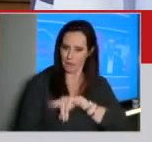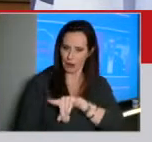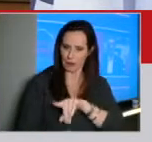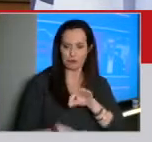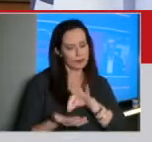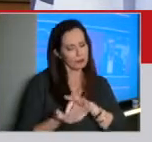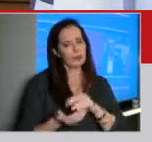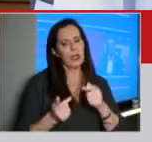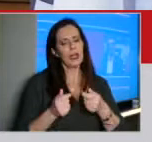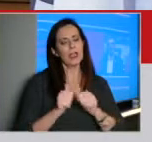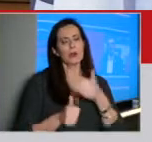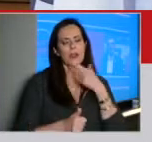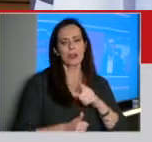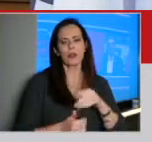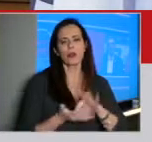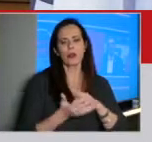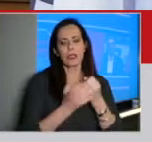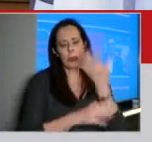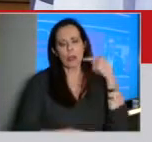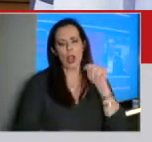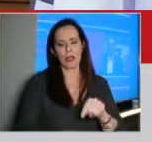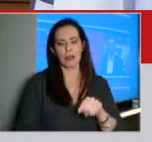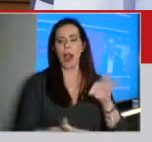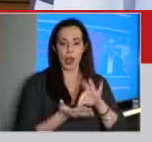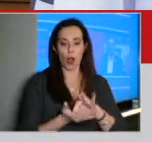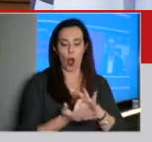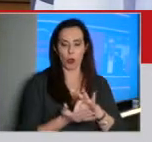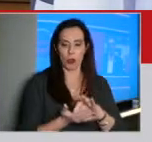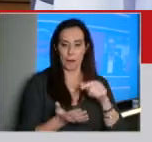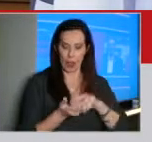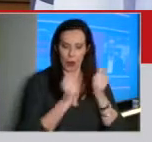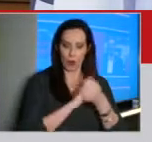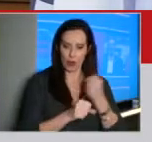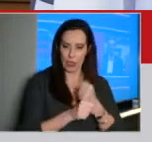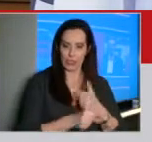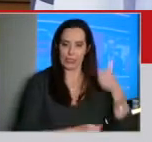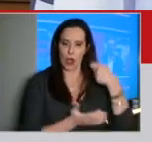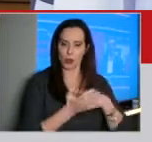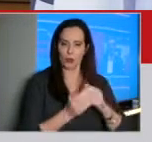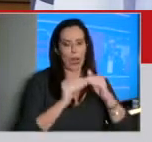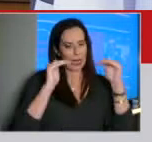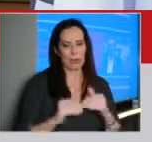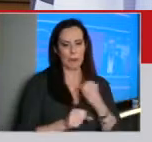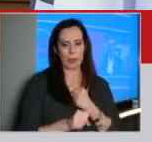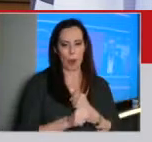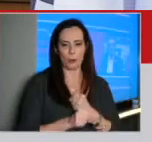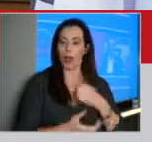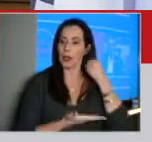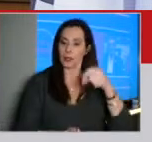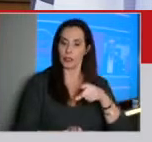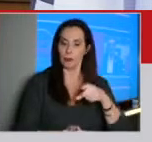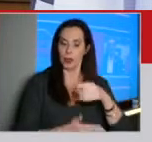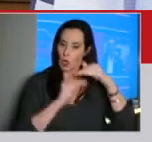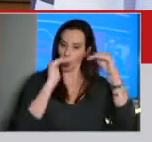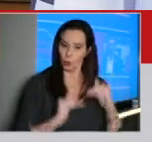לטובת הספורט הישראלי. מה שהטוטו יצר זה מה שהיה. הטוטו, כתוצאה מהרפורמה של השר כחלון, התחיל לרדת בביצועים שלו. התקציבים שלו הלכו